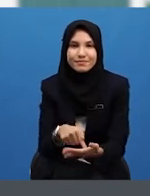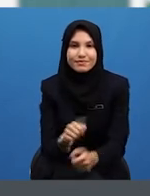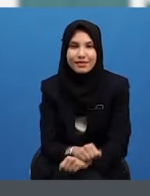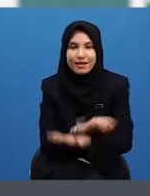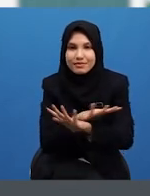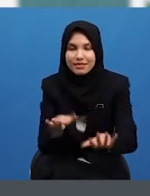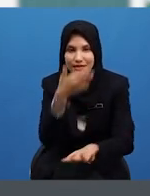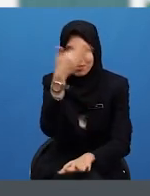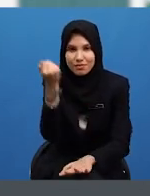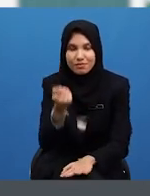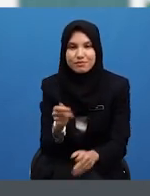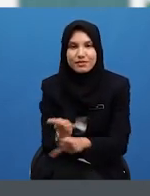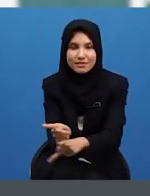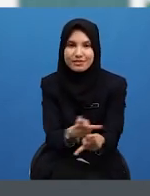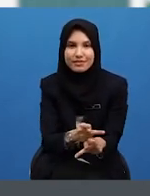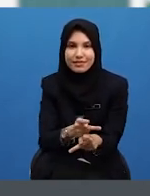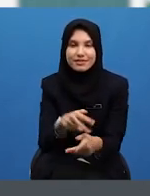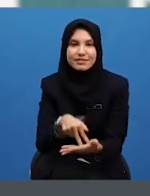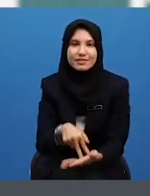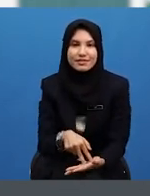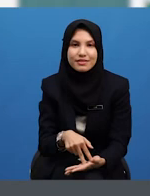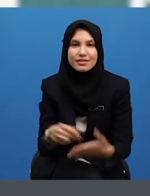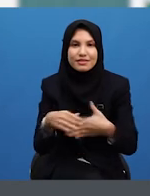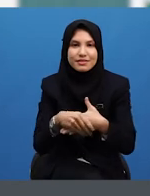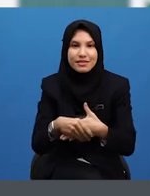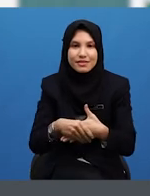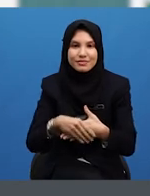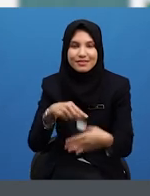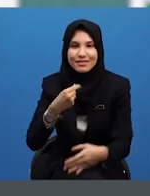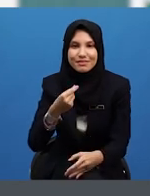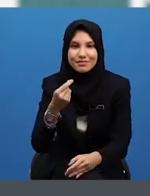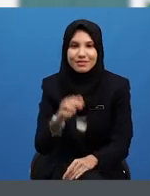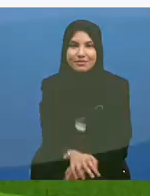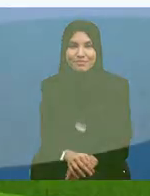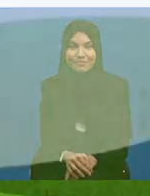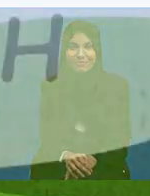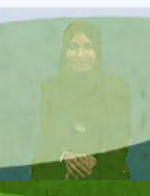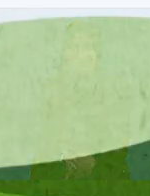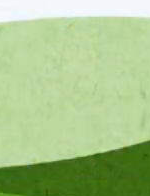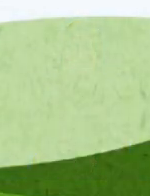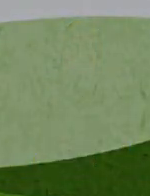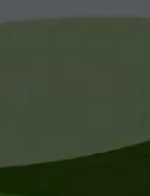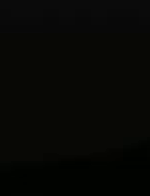lupa jaga diri Salam ceria dan manis dari ciguha tapi bye